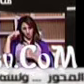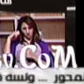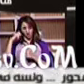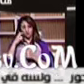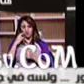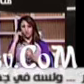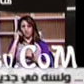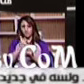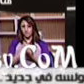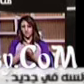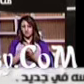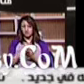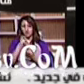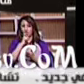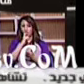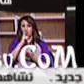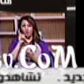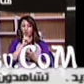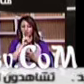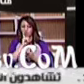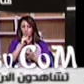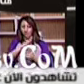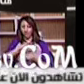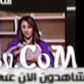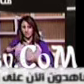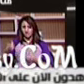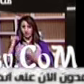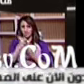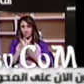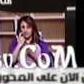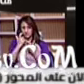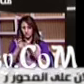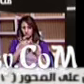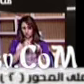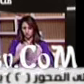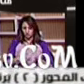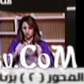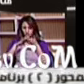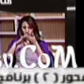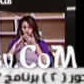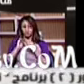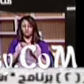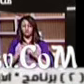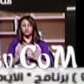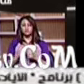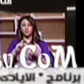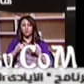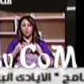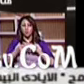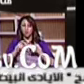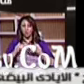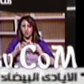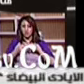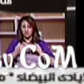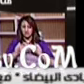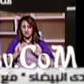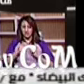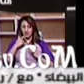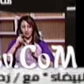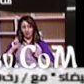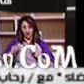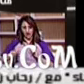الامومه والطفوله وغير ذلك وكان هناك البعض منتدبون في هذه المؤسسات هؤلاء البعض خرجت منهم احكام